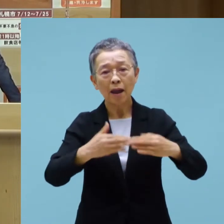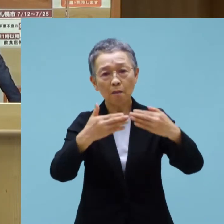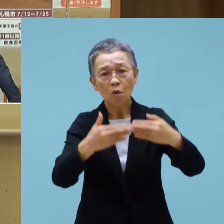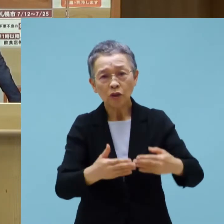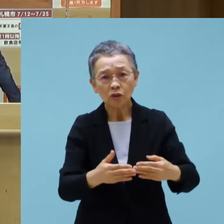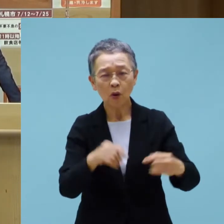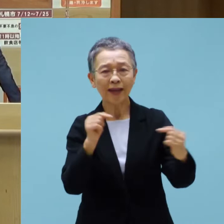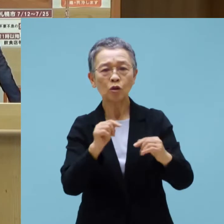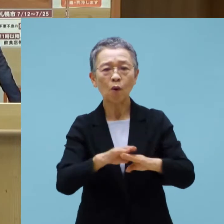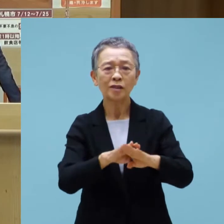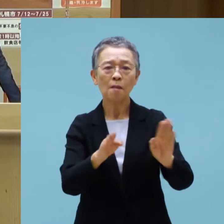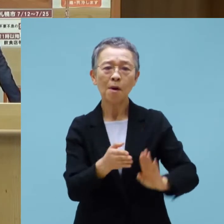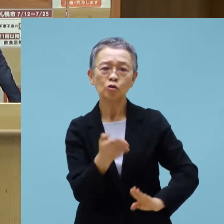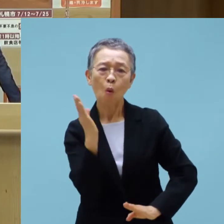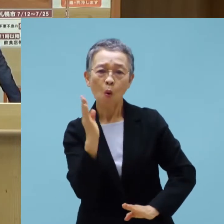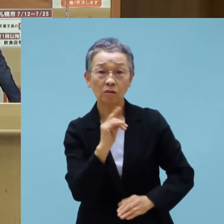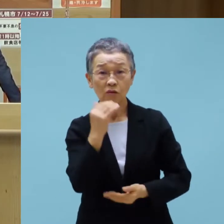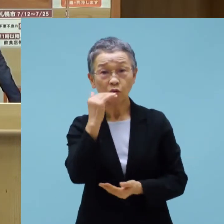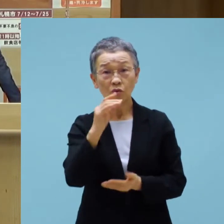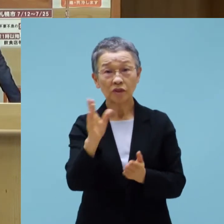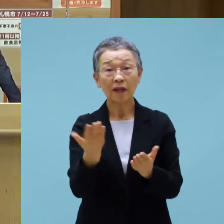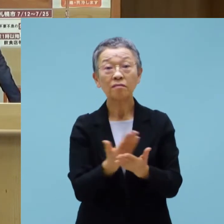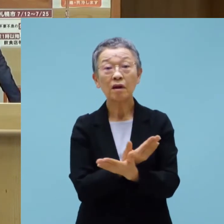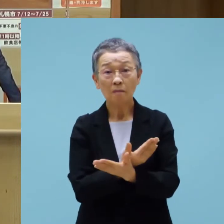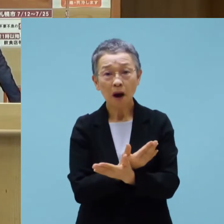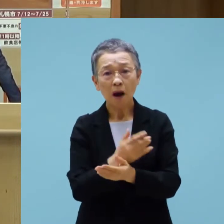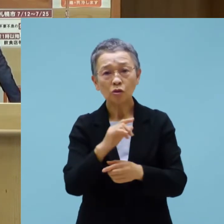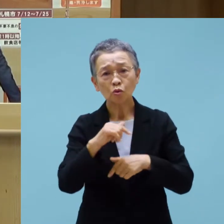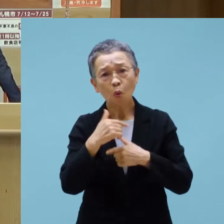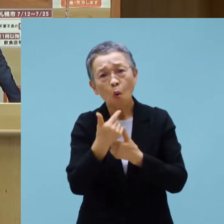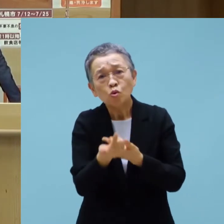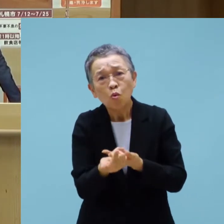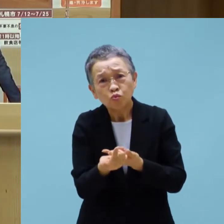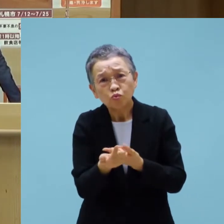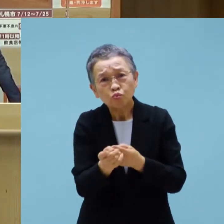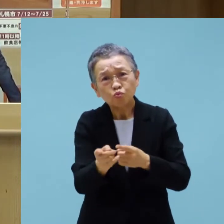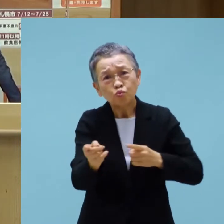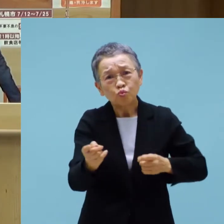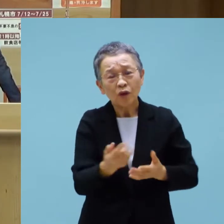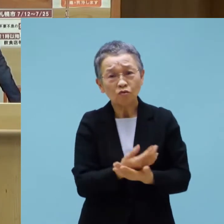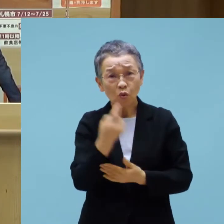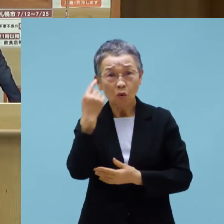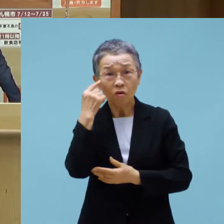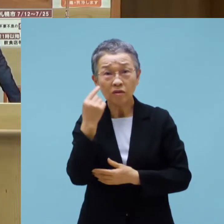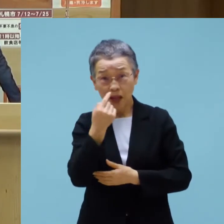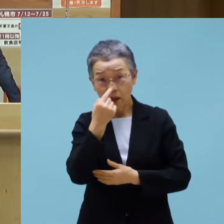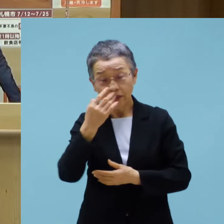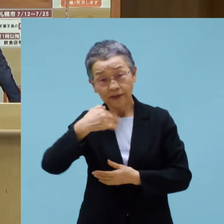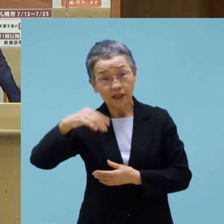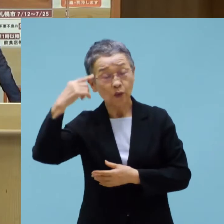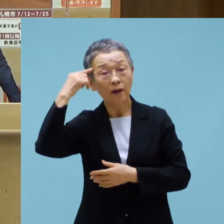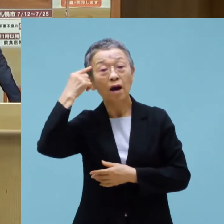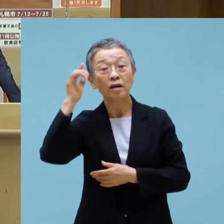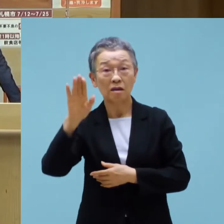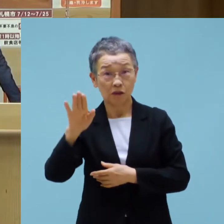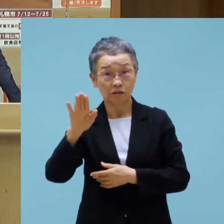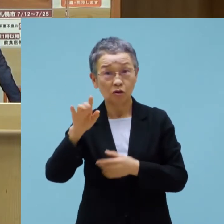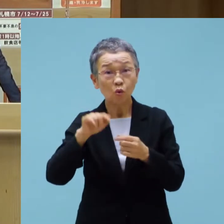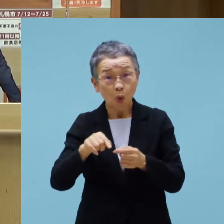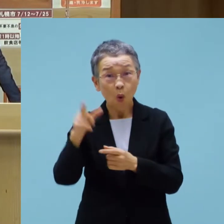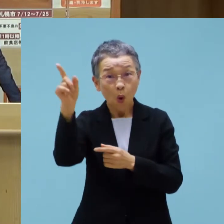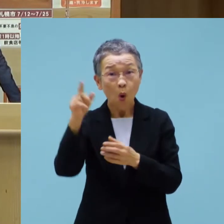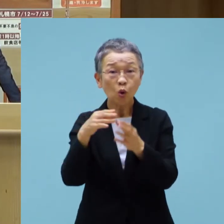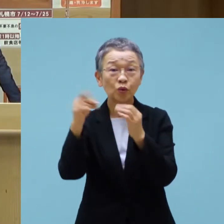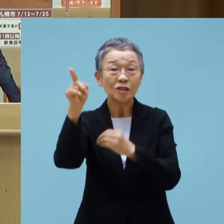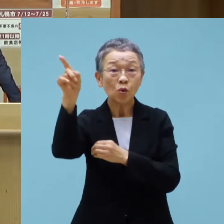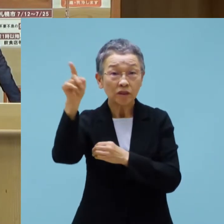んだと少しこう遅いのではないかっていうのが我々の認識です。まあ、そこは国としてどうお考えになるのかって